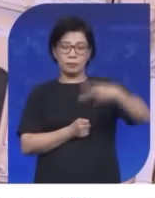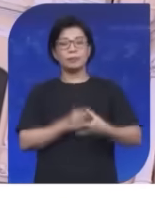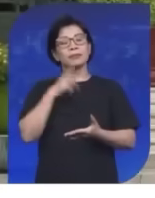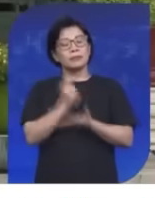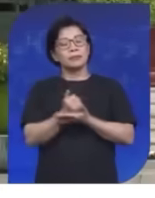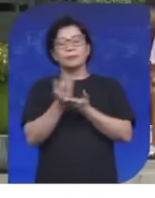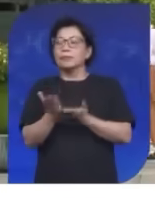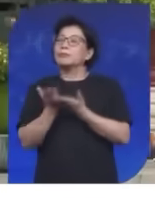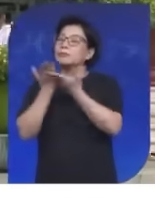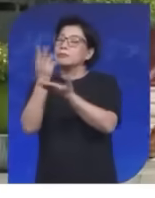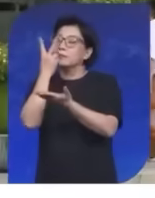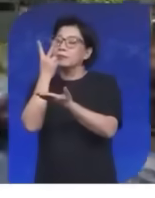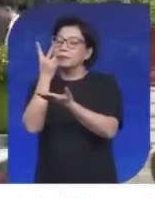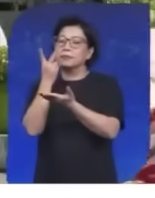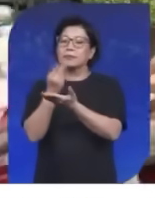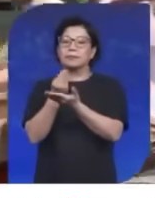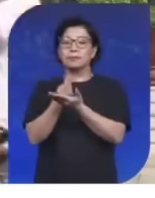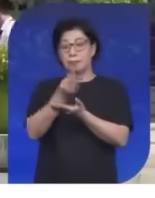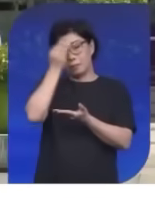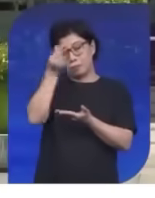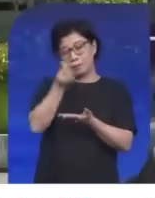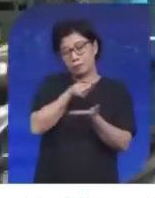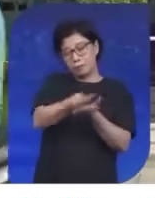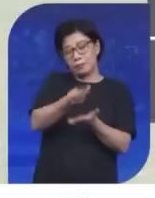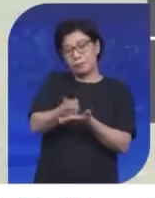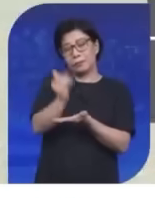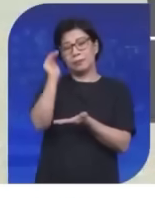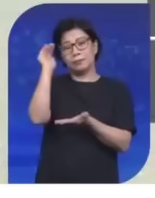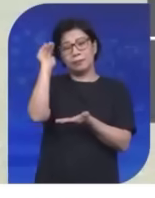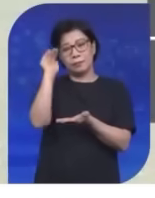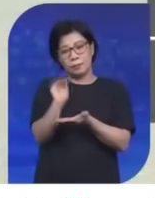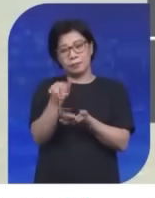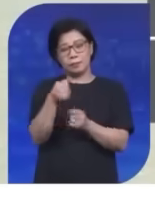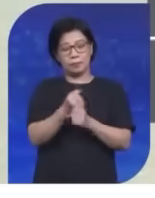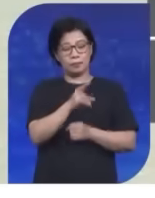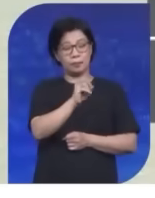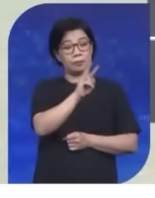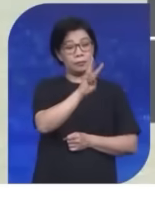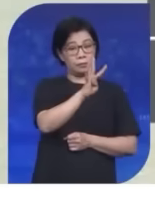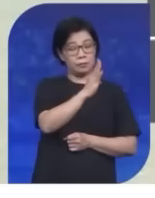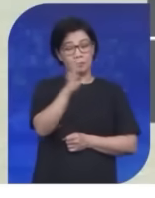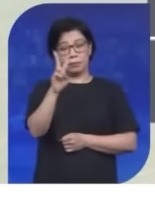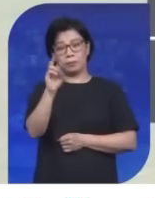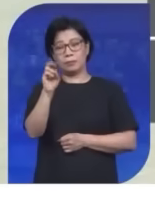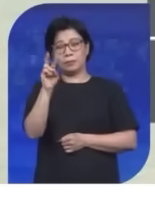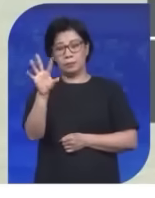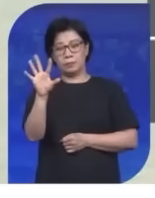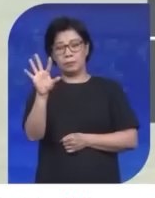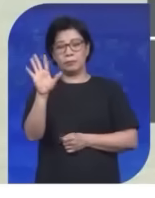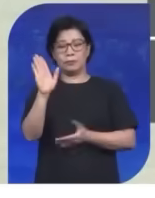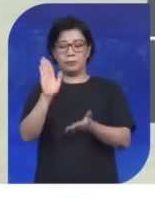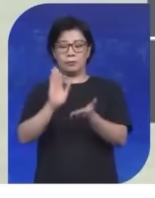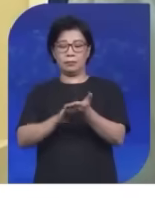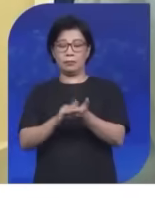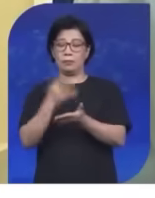đồng Nhân dân thành phố xem xét giảm học phí tất cả các cấp học trong năm học 2024-2025, mức cao nhất đến 5 lần so với năm học